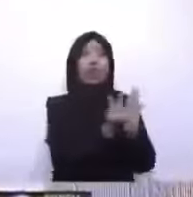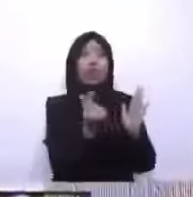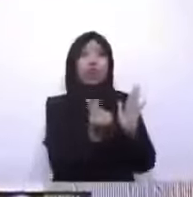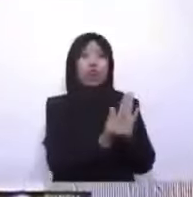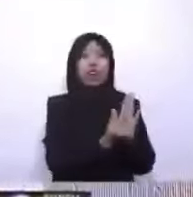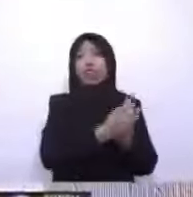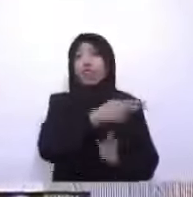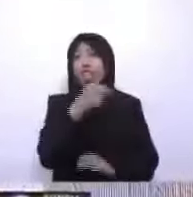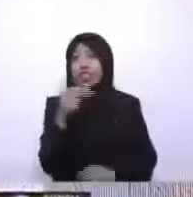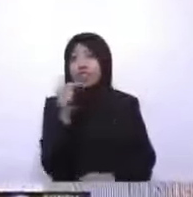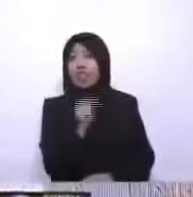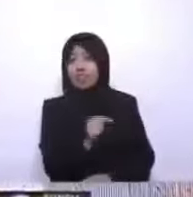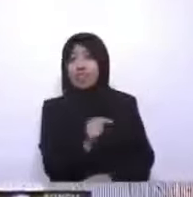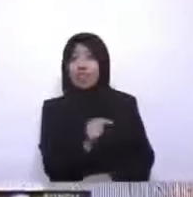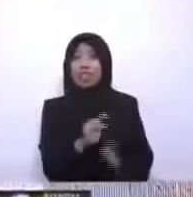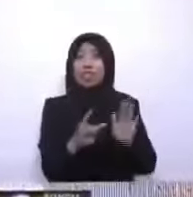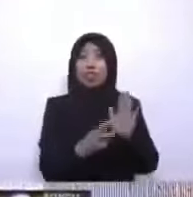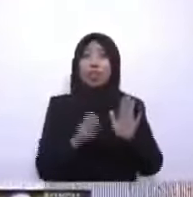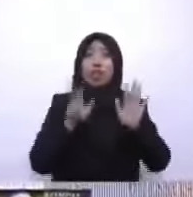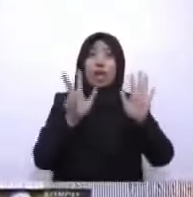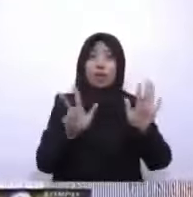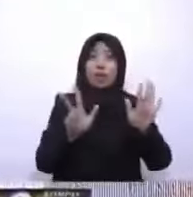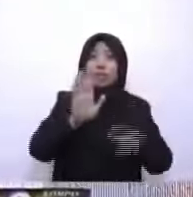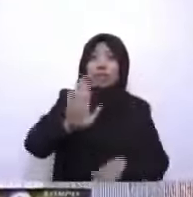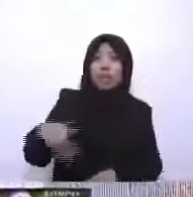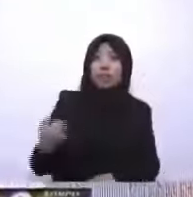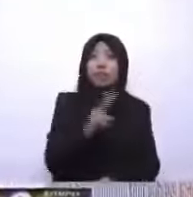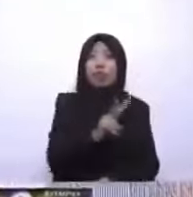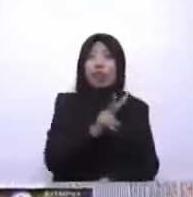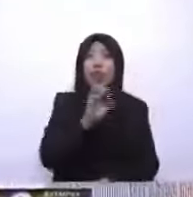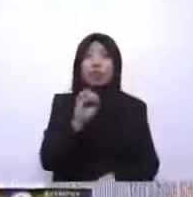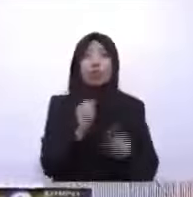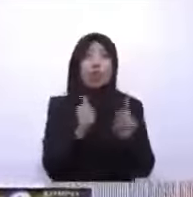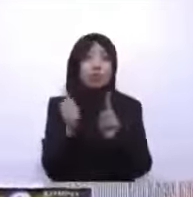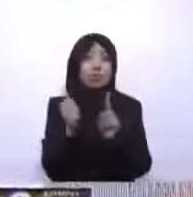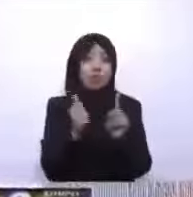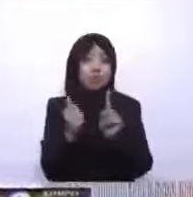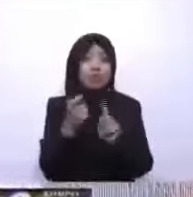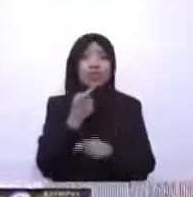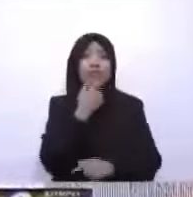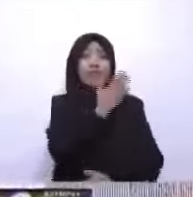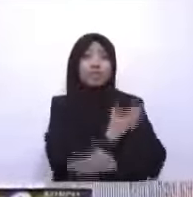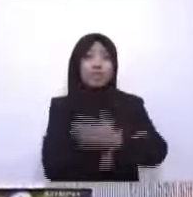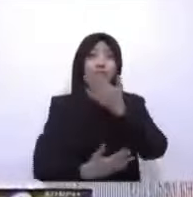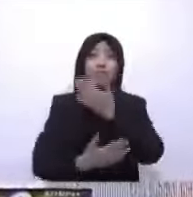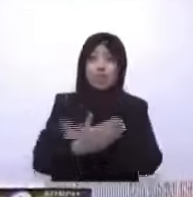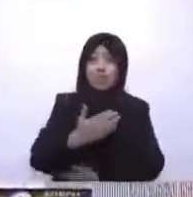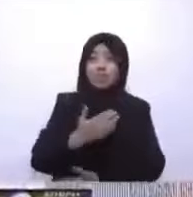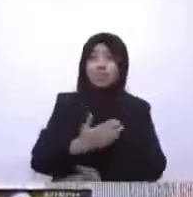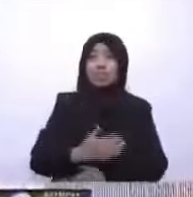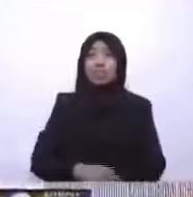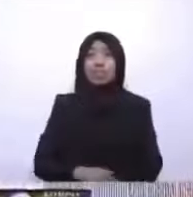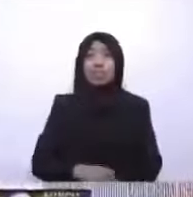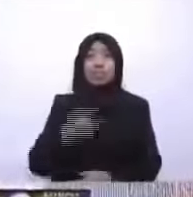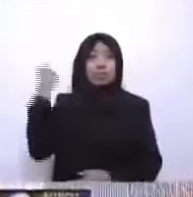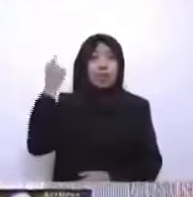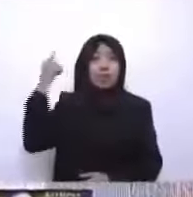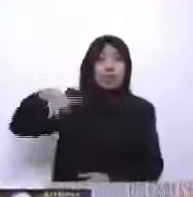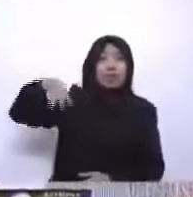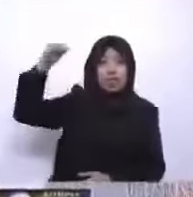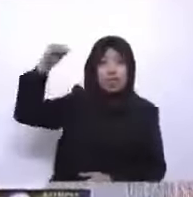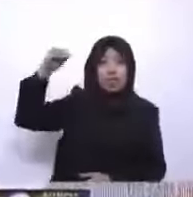Undang-Undang Republik Indonesia nomor 8 tahun 2016 tentang penyandang disabilitas, pemerintah